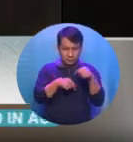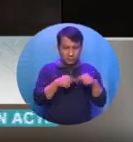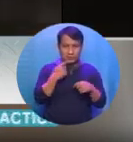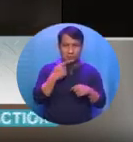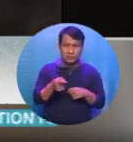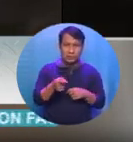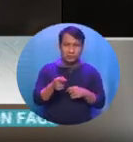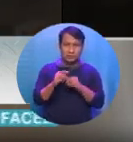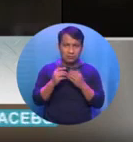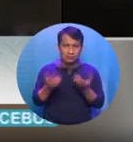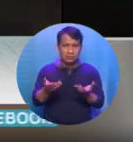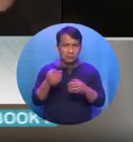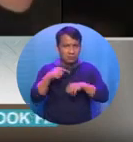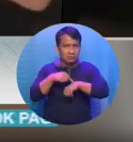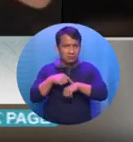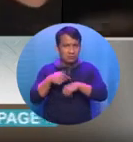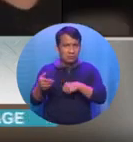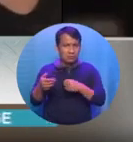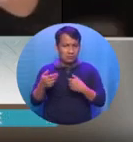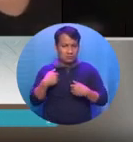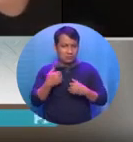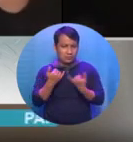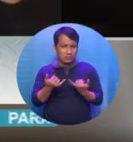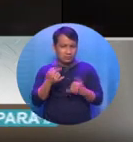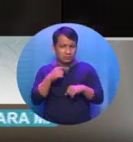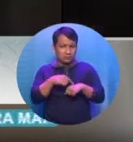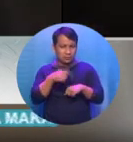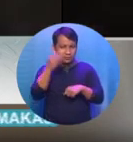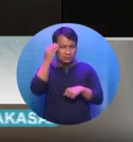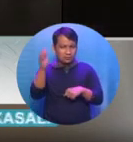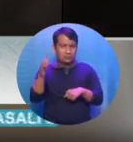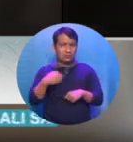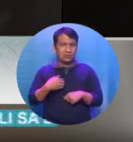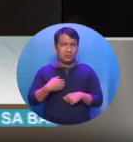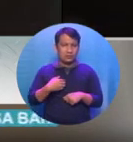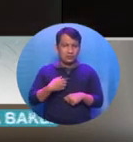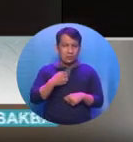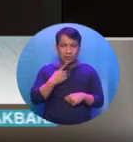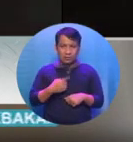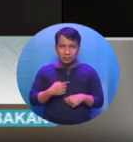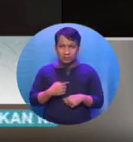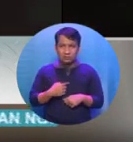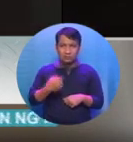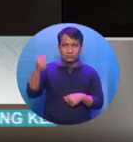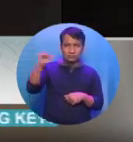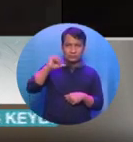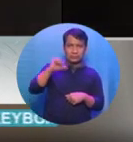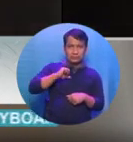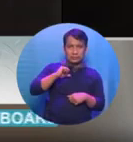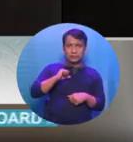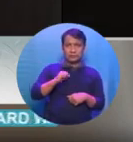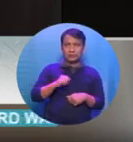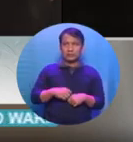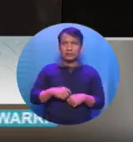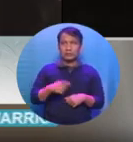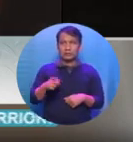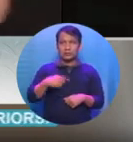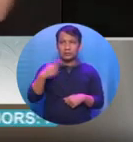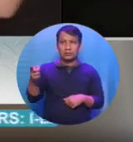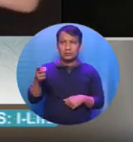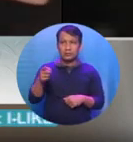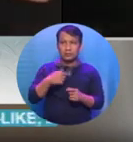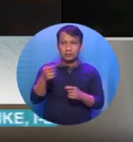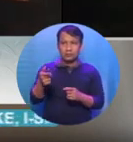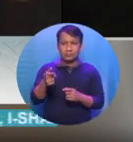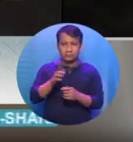sa akin, sir, sa ngayon, hindi na. Parang ako nang inanulan, nilalait nila kasi nandun na, doon na palagi sa kanila, kumukontak